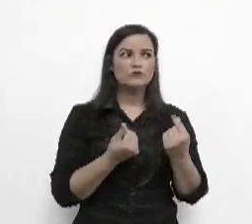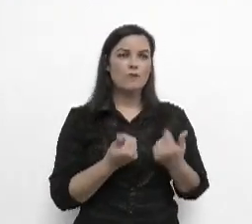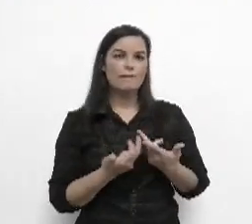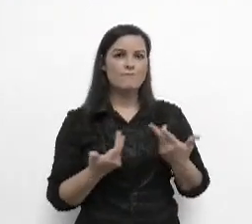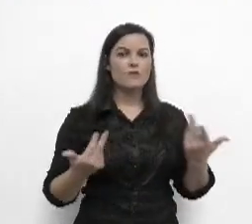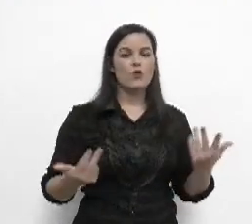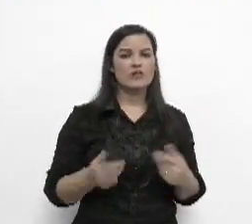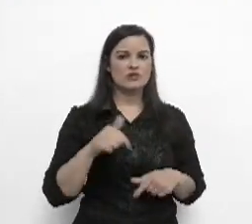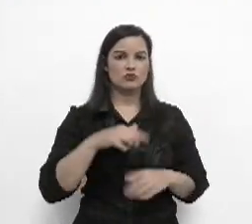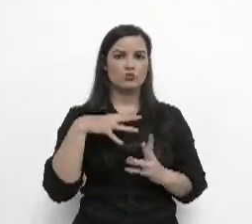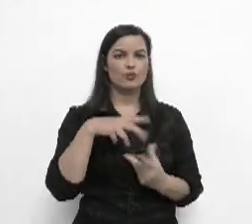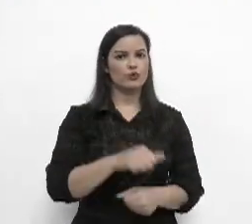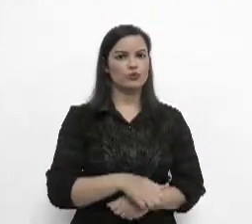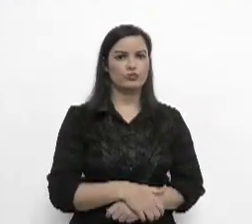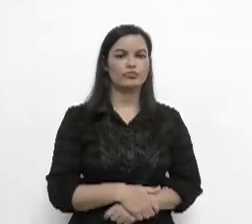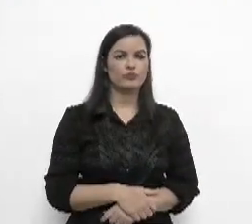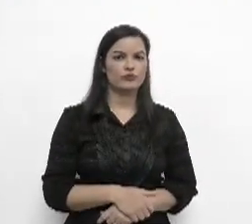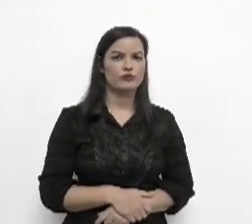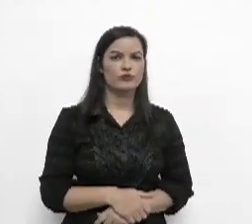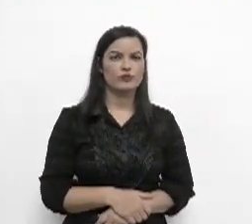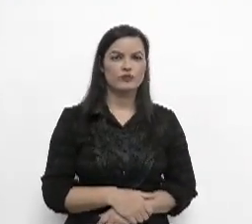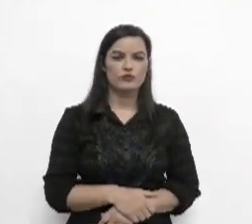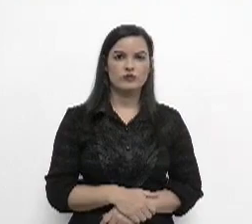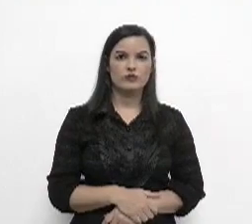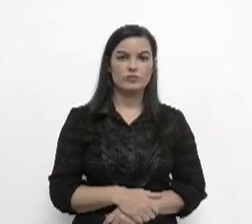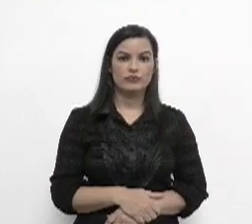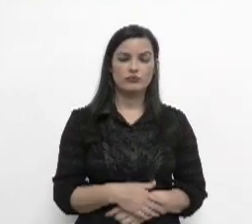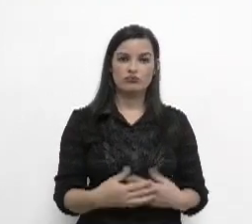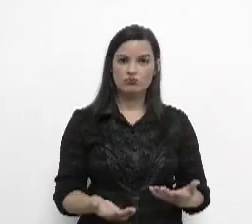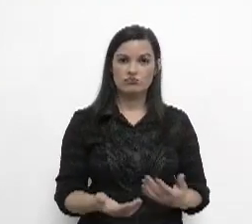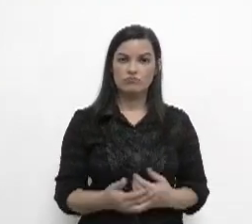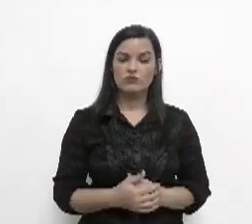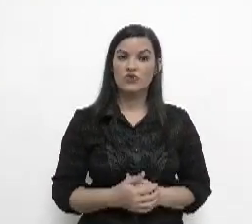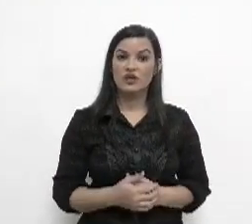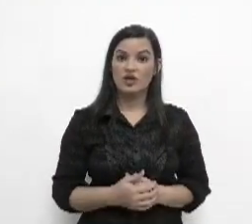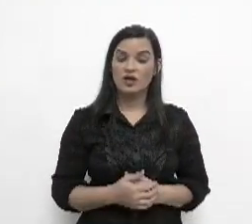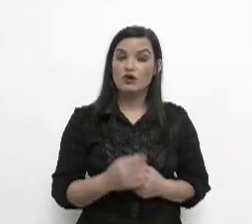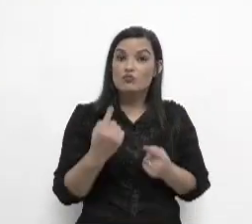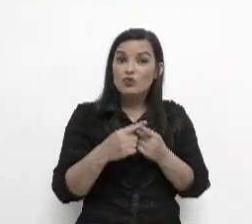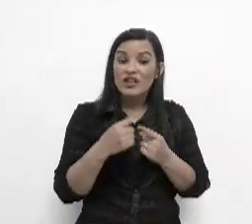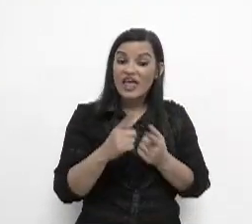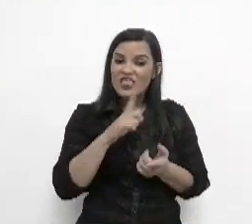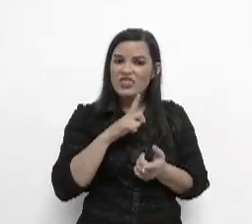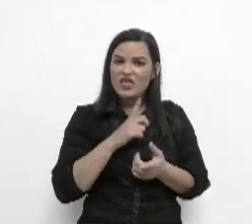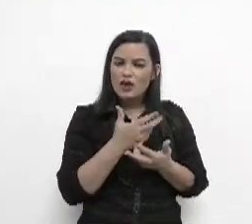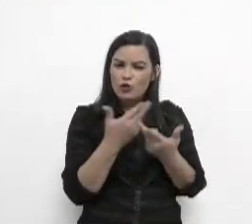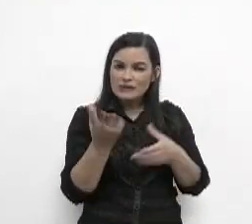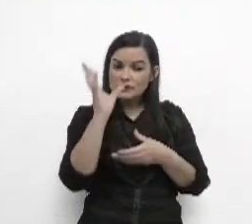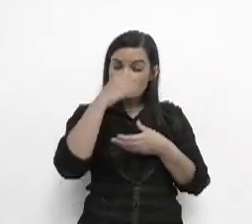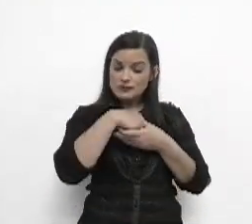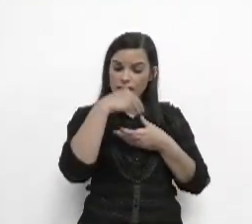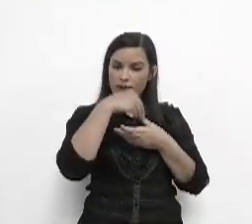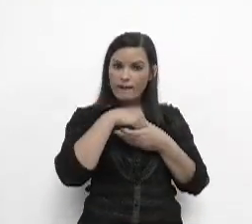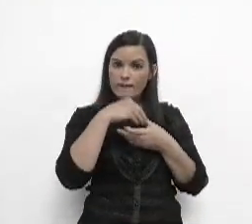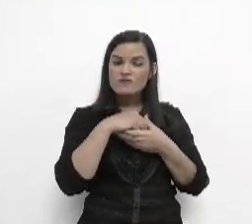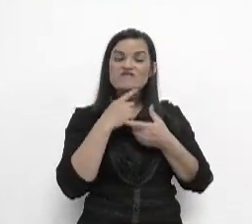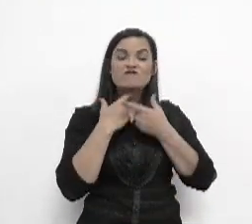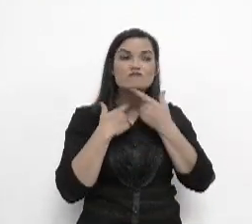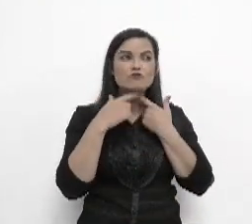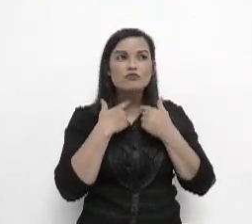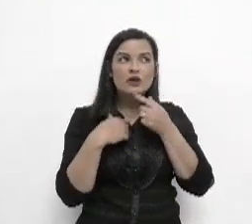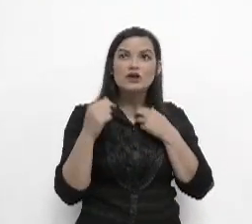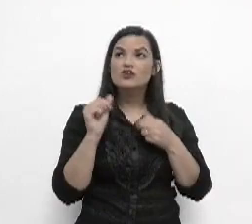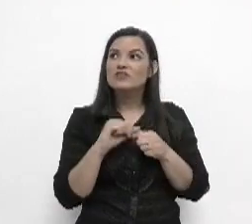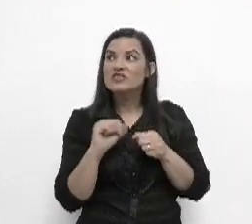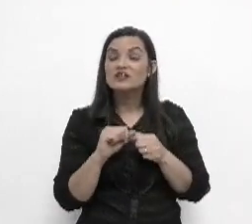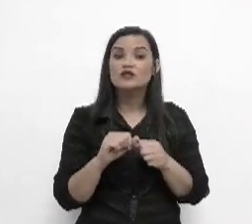우리의 계획을 성취하는 그 욕심이 우리 가운데 그대로 남아 있습니다. Porque ainda restam em nós o anseio e os desejos para fazê-las de